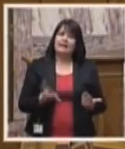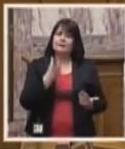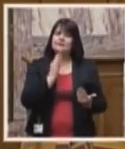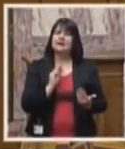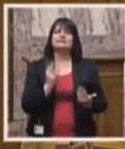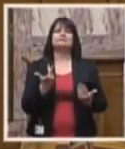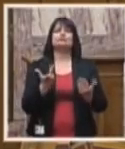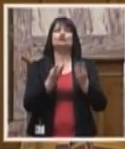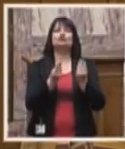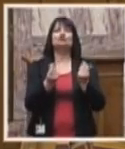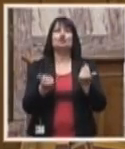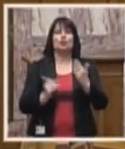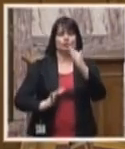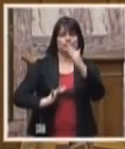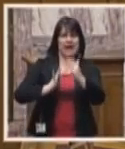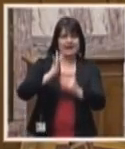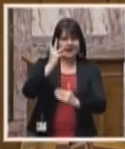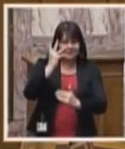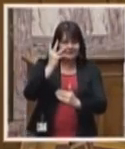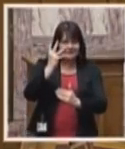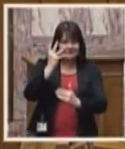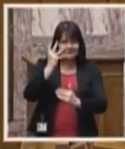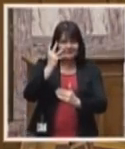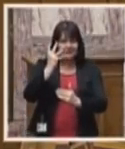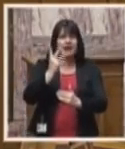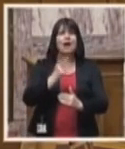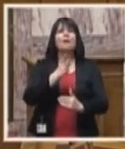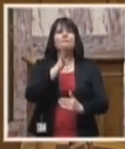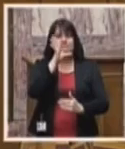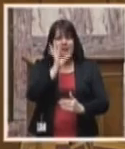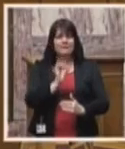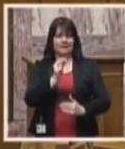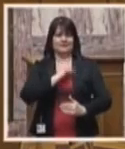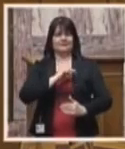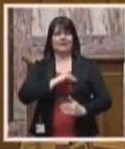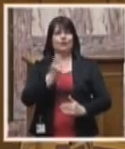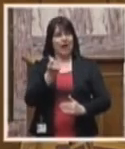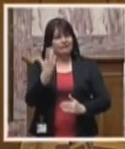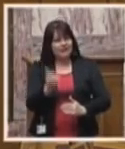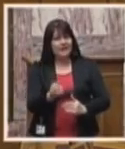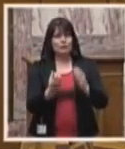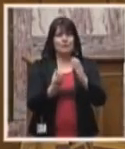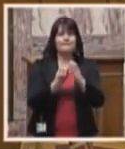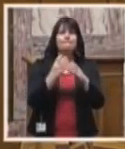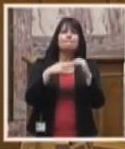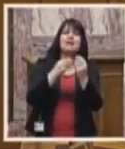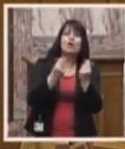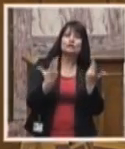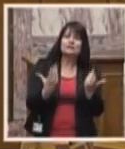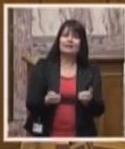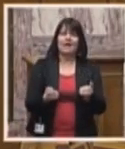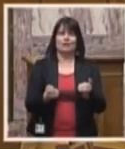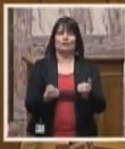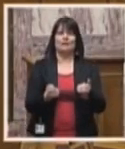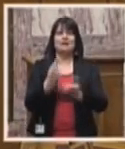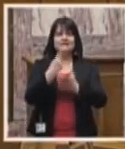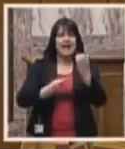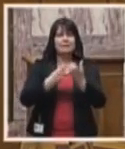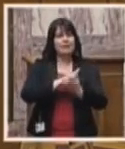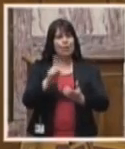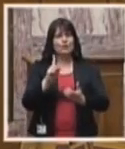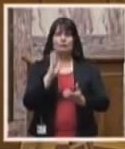δεν παράγει ελλείμματα και βάρη, που παράγει πραγματικό πλούτο, που παράγει ποιότητα, που παράγει